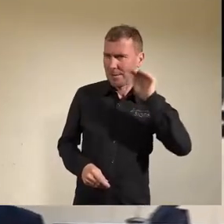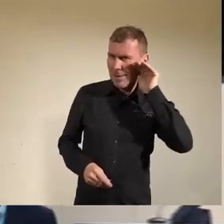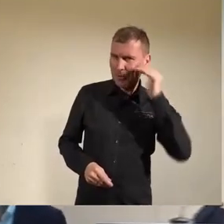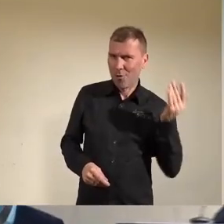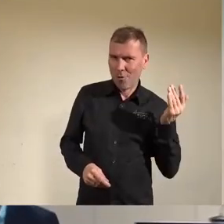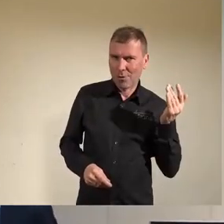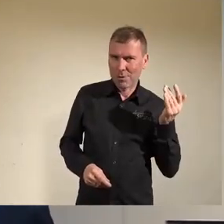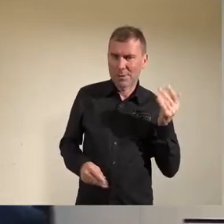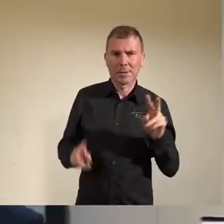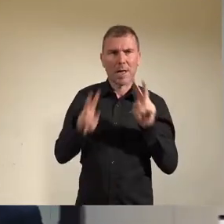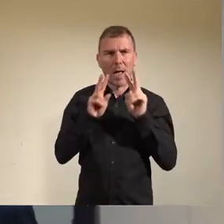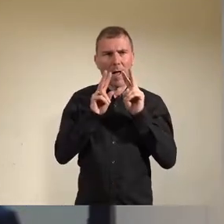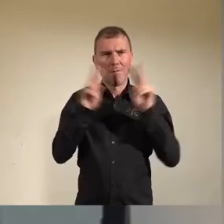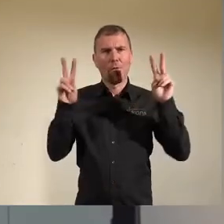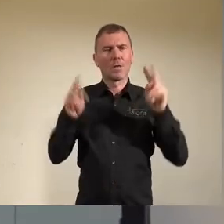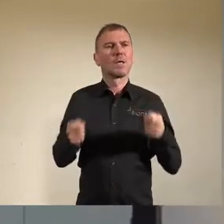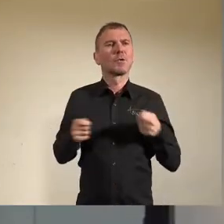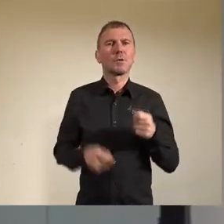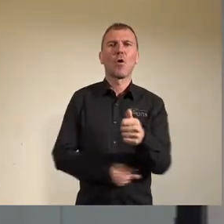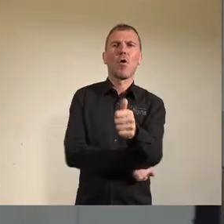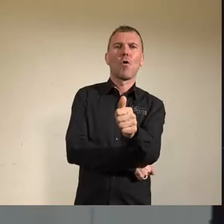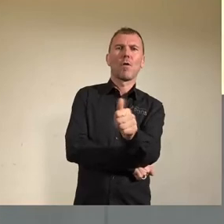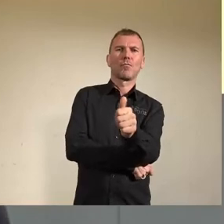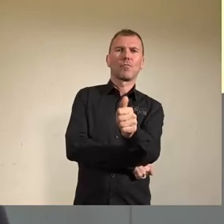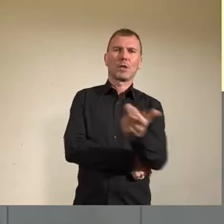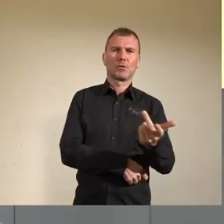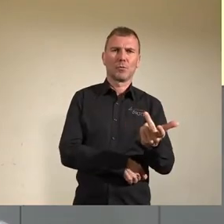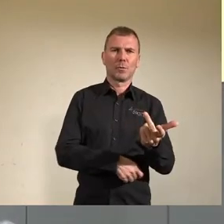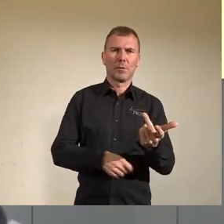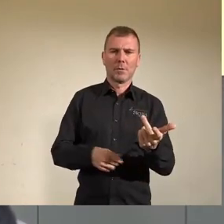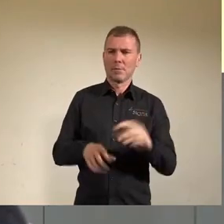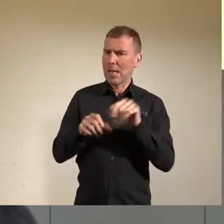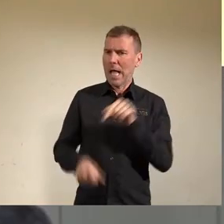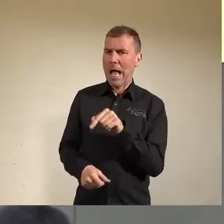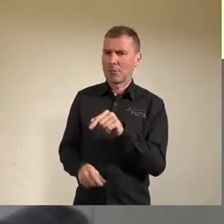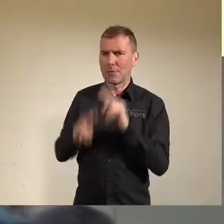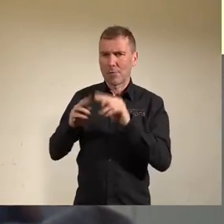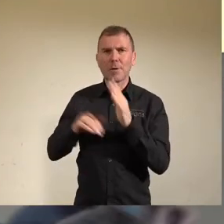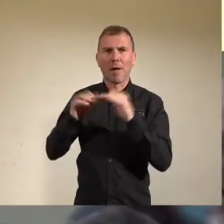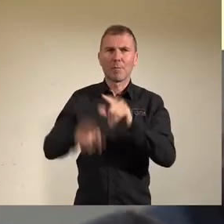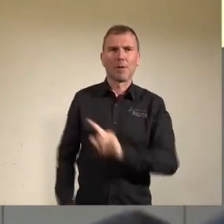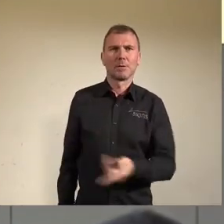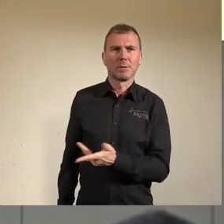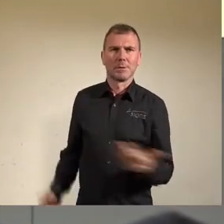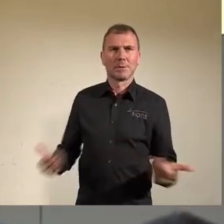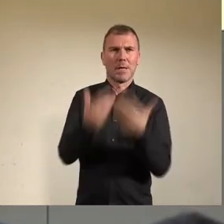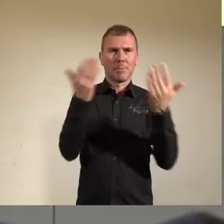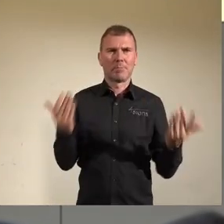eine vorsichtige und zurückhaltende Prognose. Ich glaube, der Haushalt ist nicht vorsichtig und zurückhaltend aufgebaut. Ich